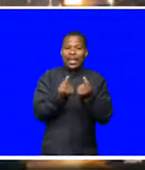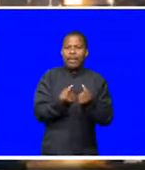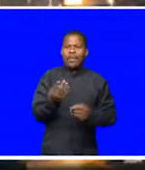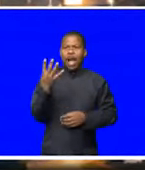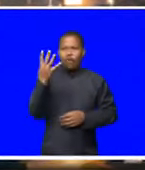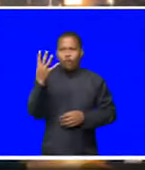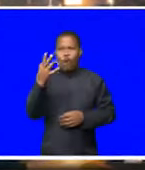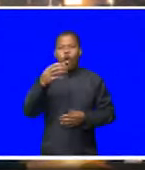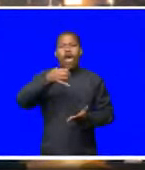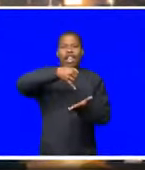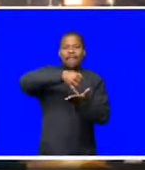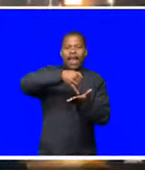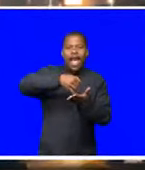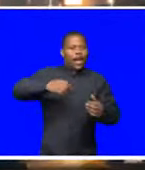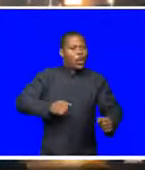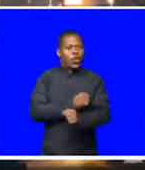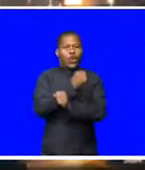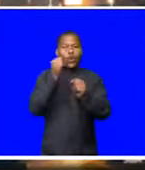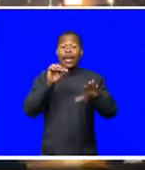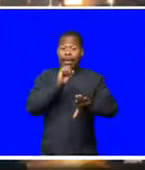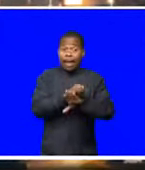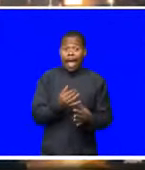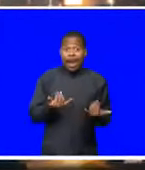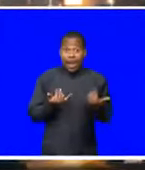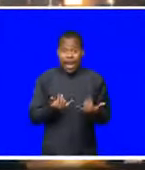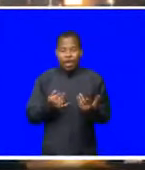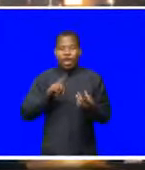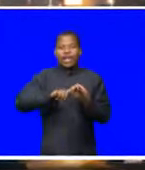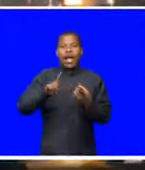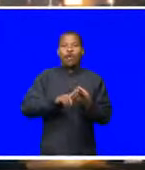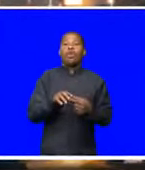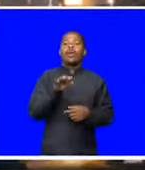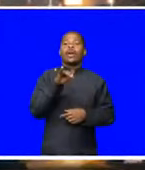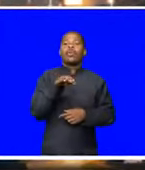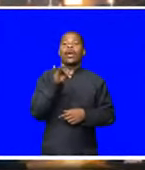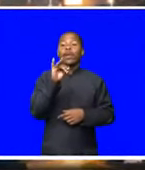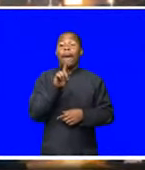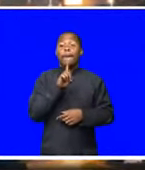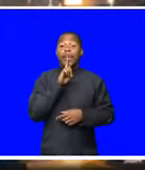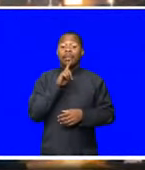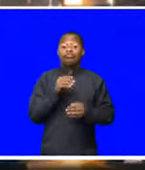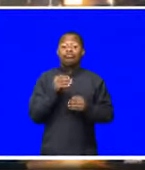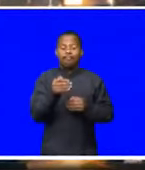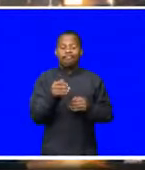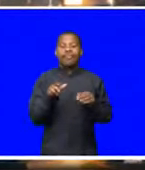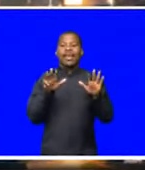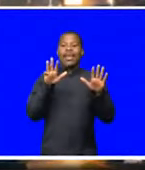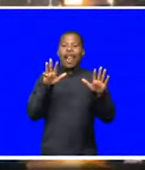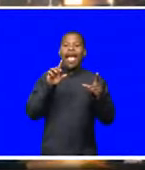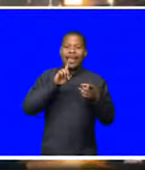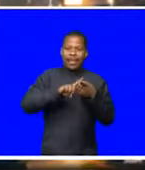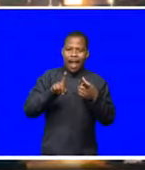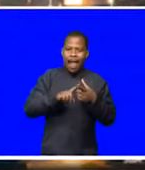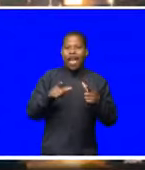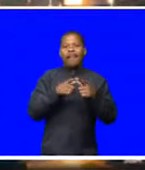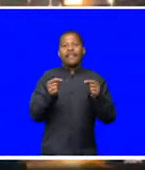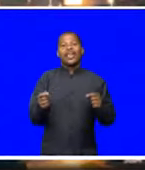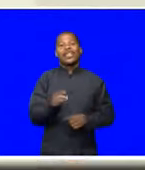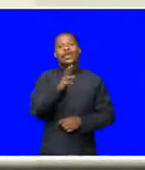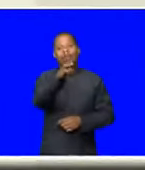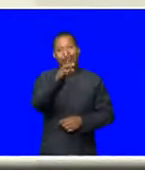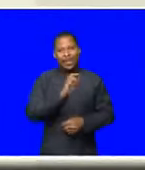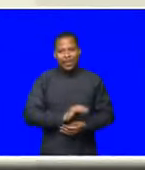yalo nyaka. Kwanyalo indzebe idlaleke imidlalo lengu-21 kanzi-ke iselelwe ngule yimfica imidlalo yokuthi-ke ifike